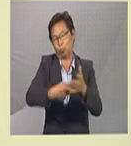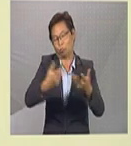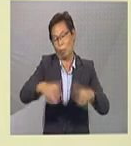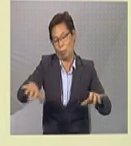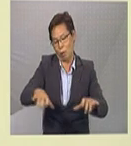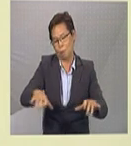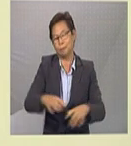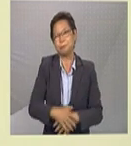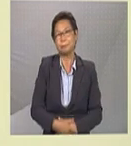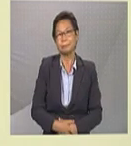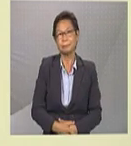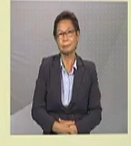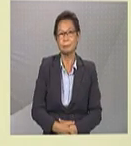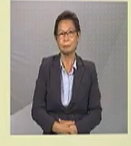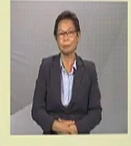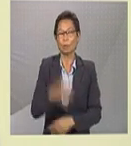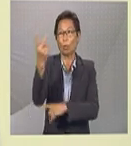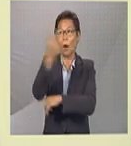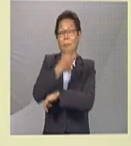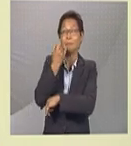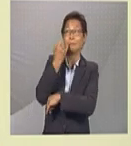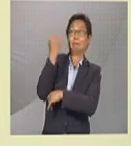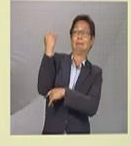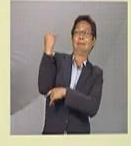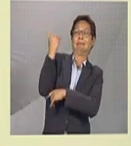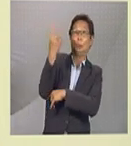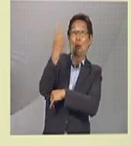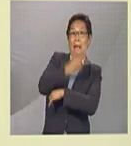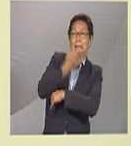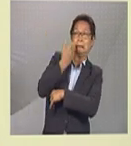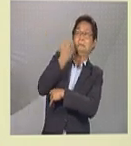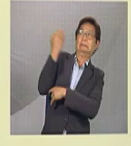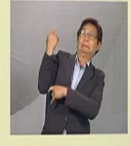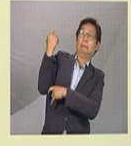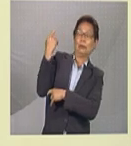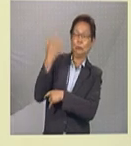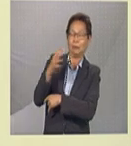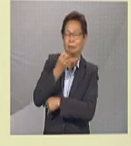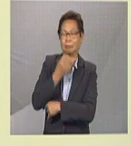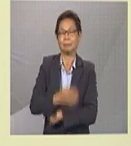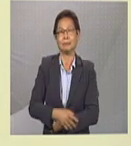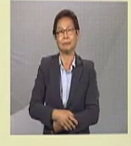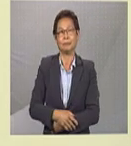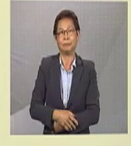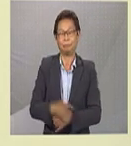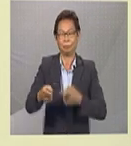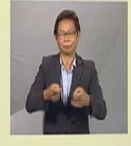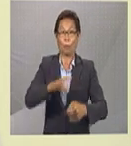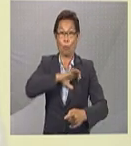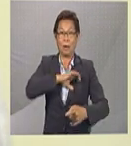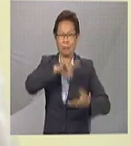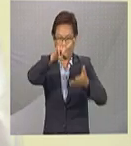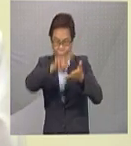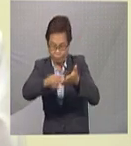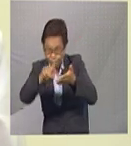dilakukan dua hari yang lepas. Pihak polis masih meneruskan pemeriksaan